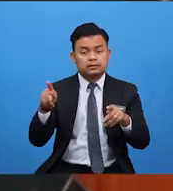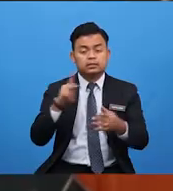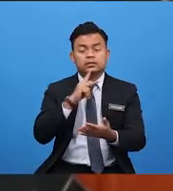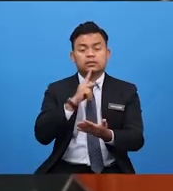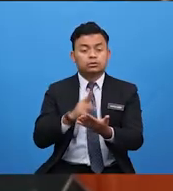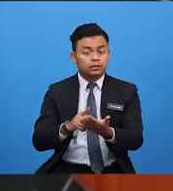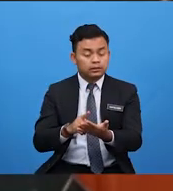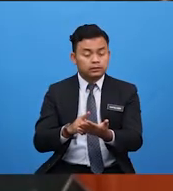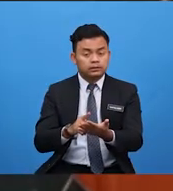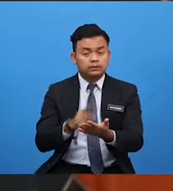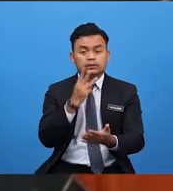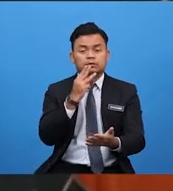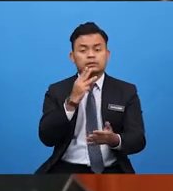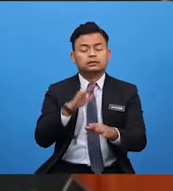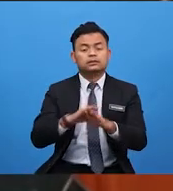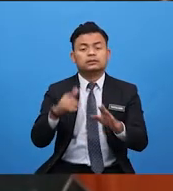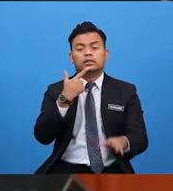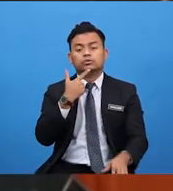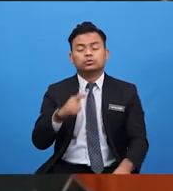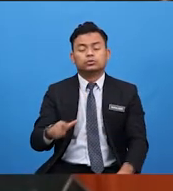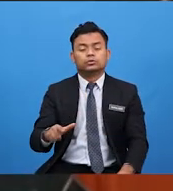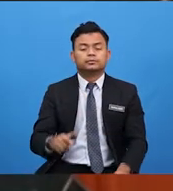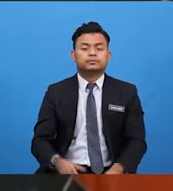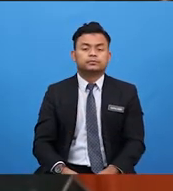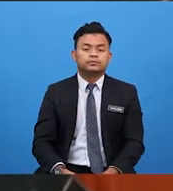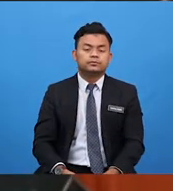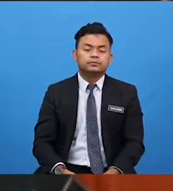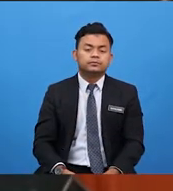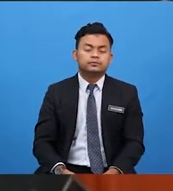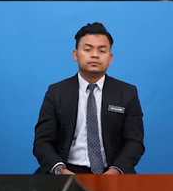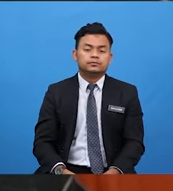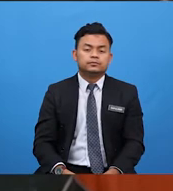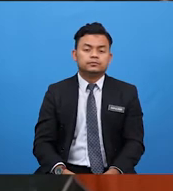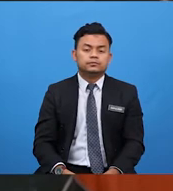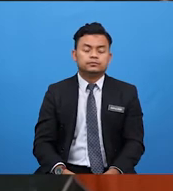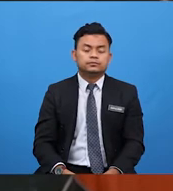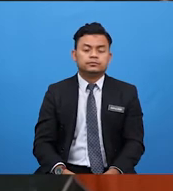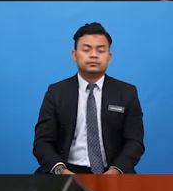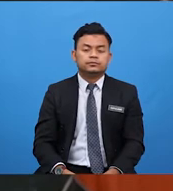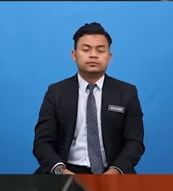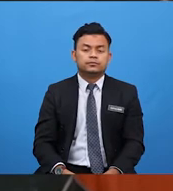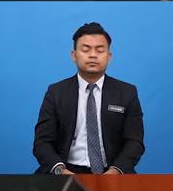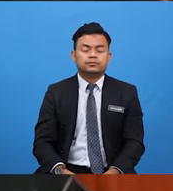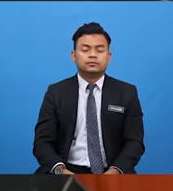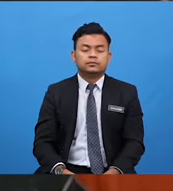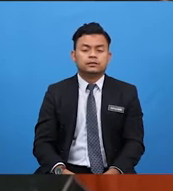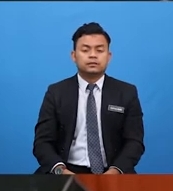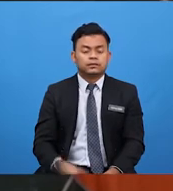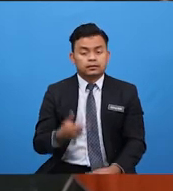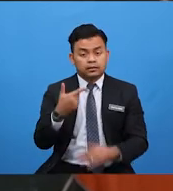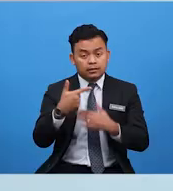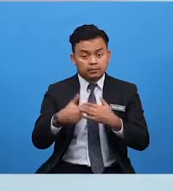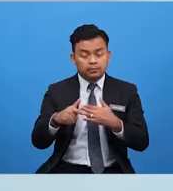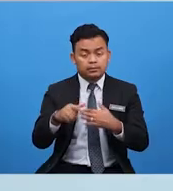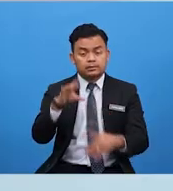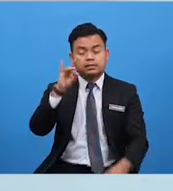Selepas 8 jam berlalu, kain yang berada di dalam rendaman sodium silikat perlu melalui proses